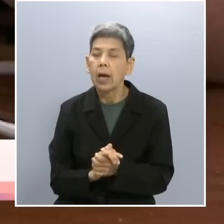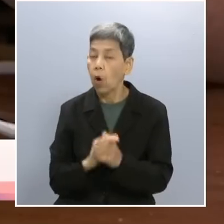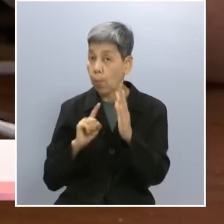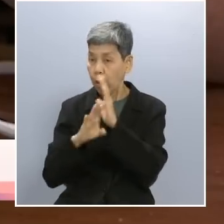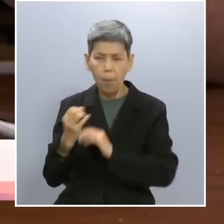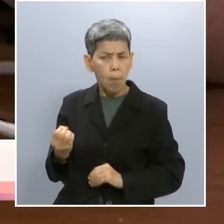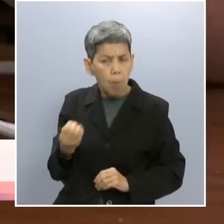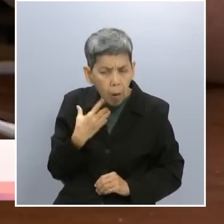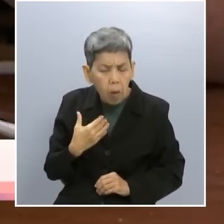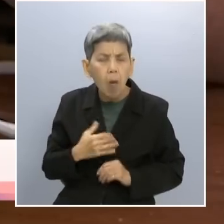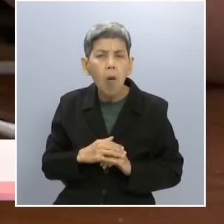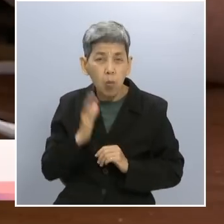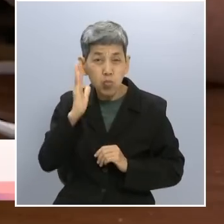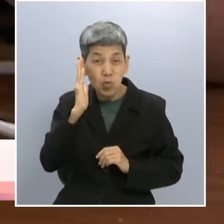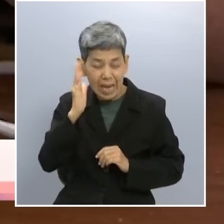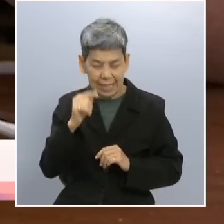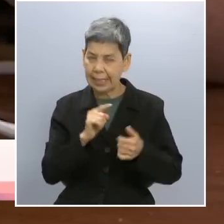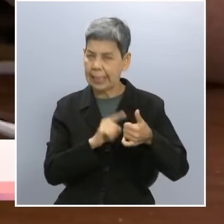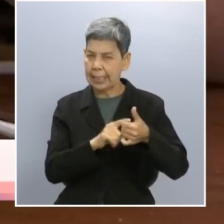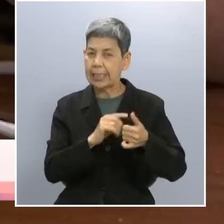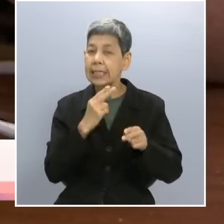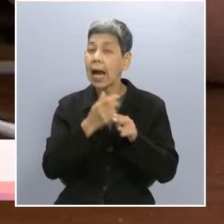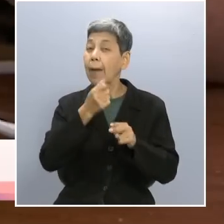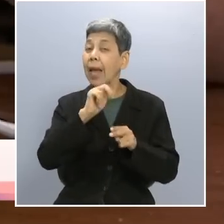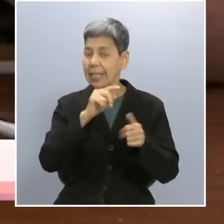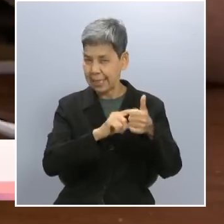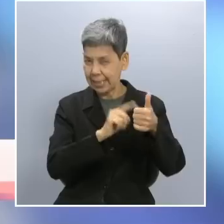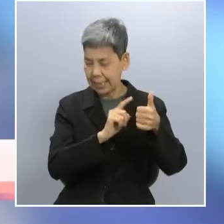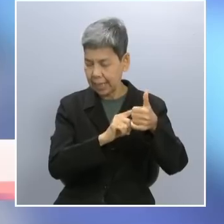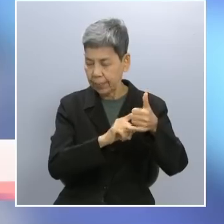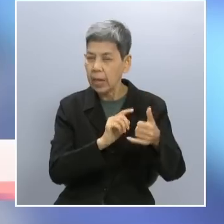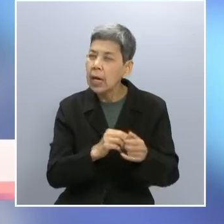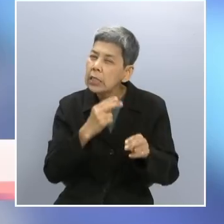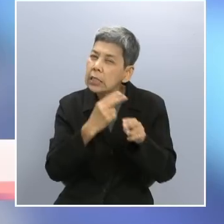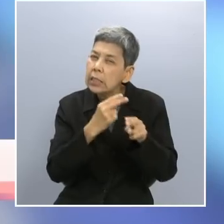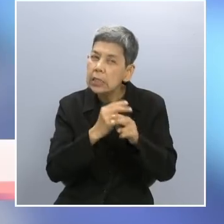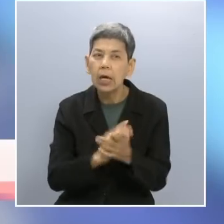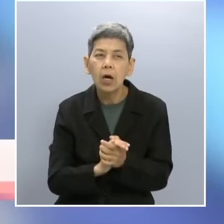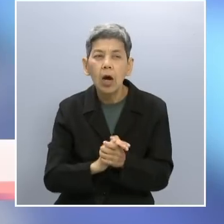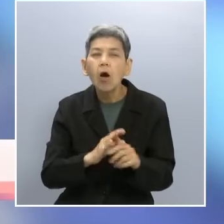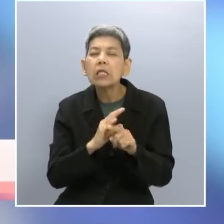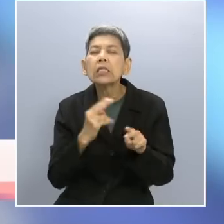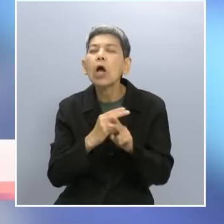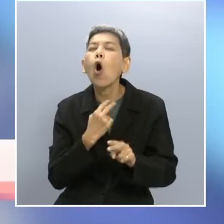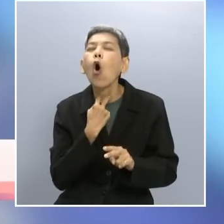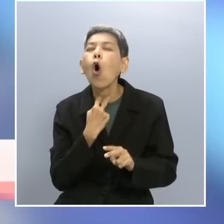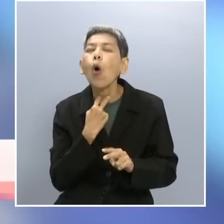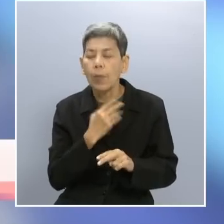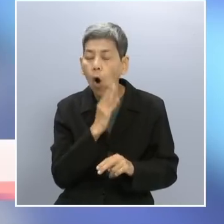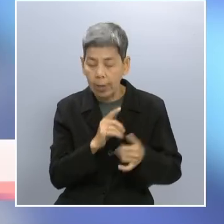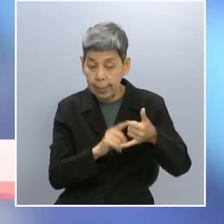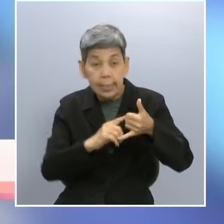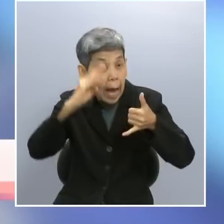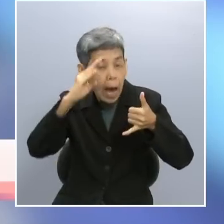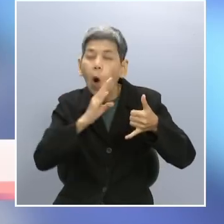บุรีรัมย์บอกว่าถูกผัวตัวเองครับชื่อว่าอำนาจชบารำหรือที่เขาเรียกกันว่าจากกบนี่เป็น